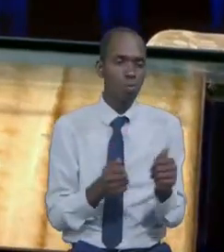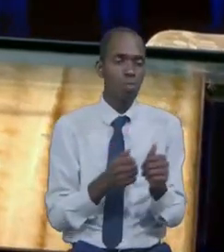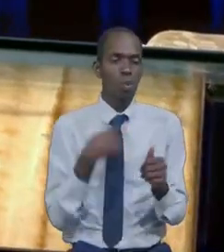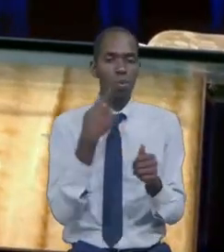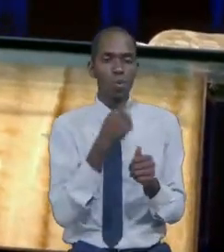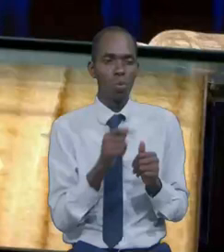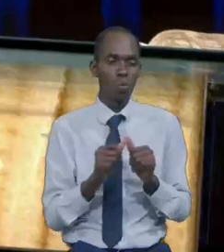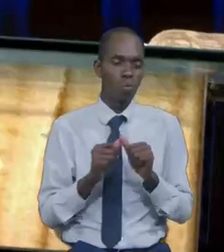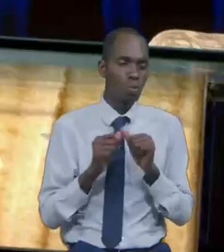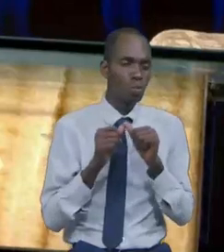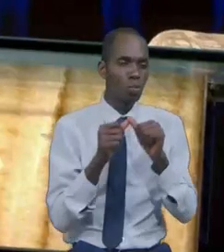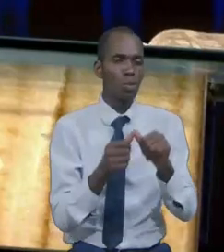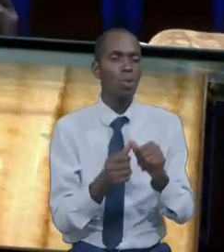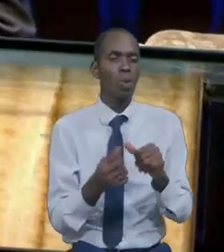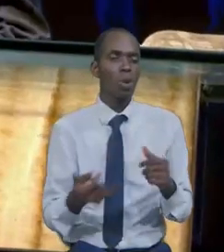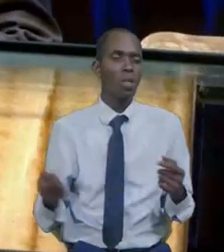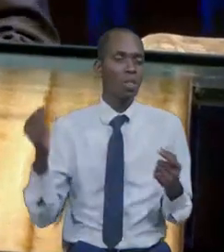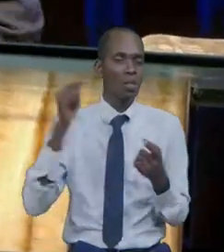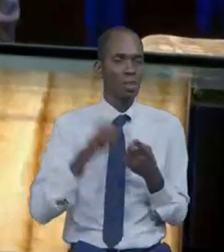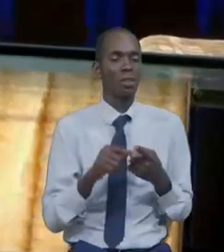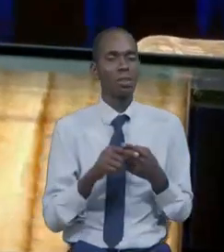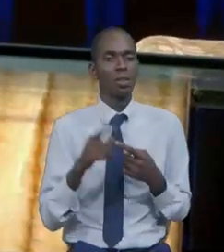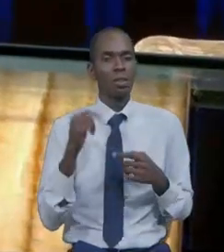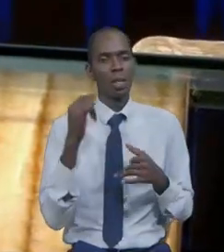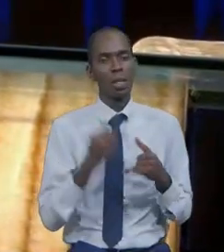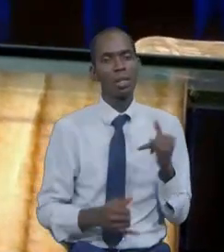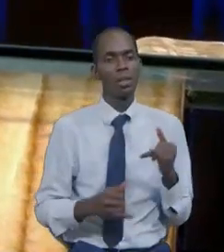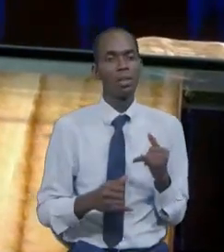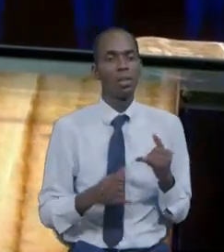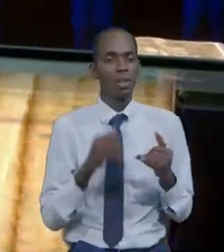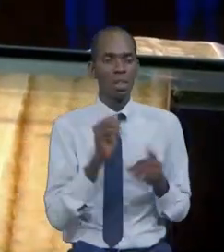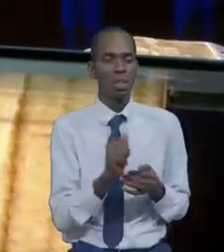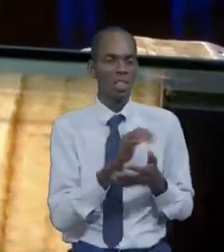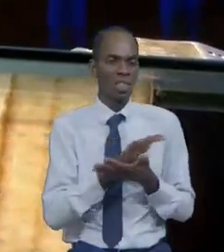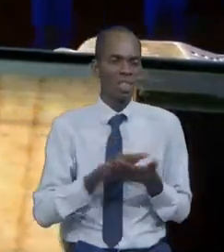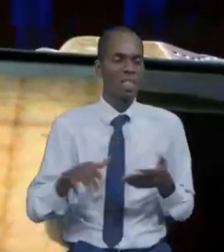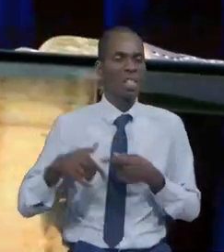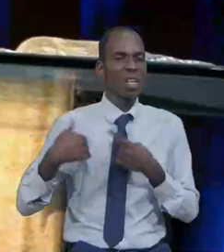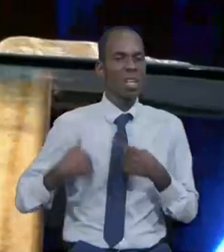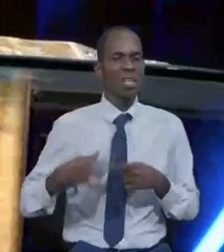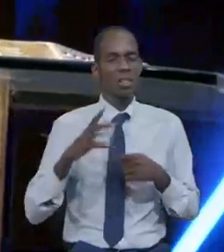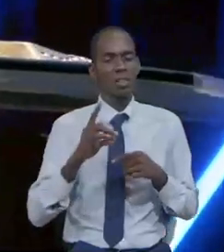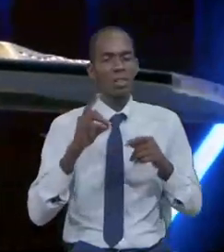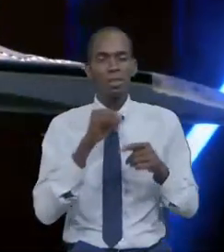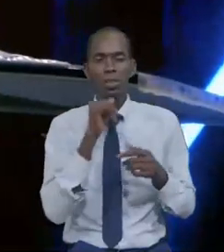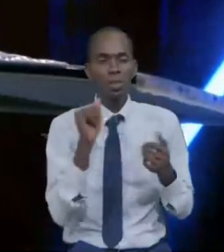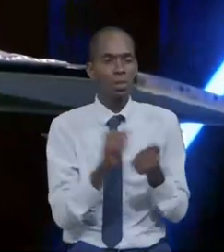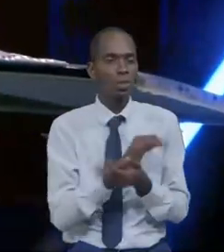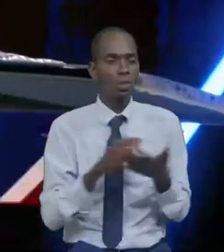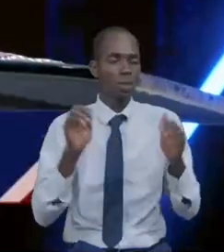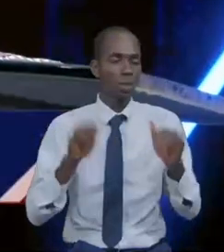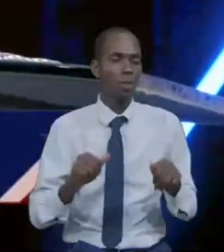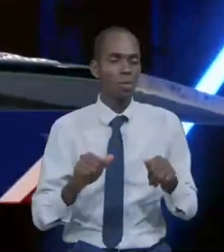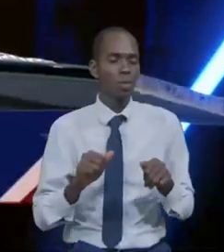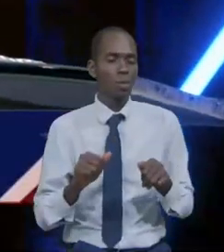qui avancent jusqu'à la fin. Une consécration indestructible d'un cœur